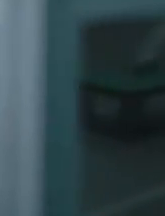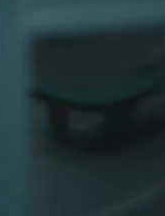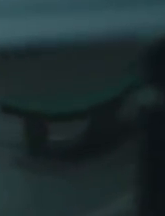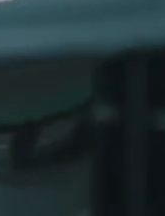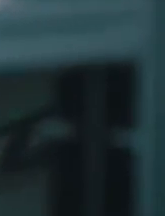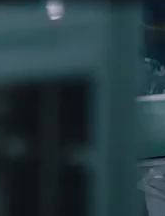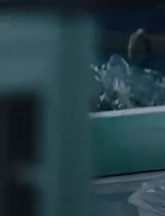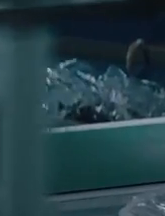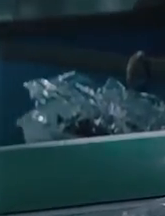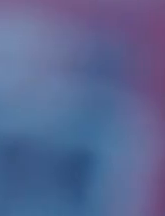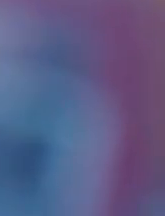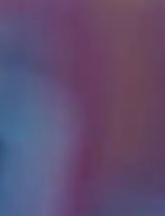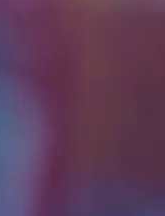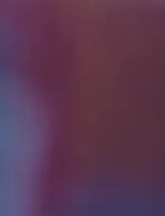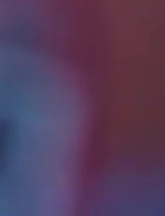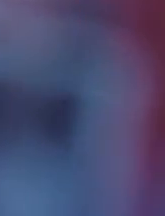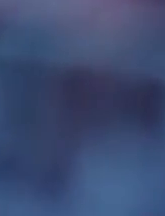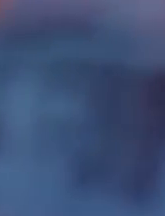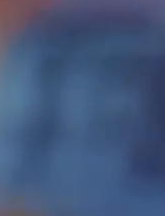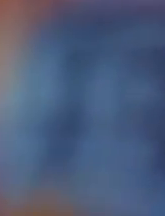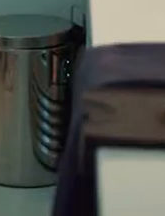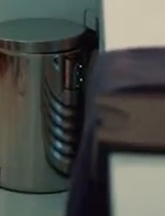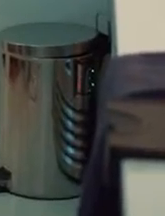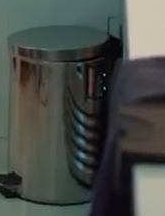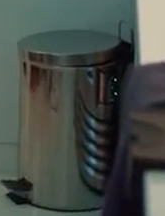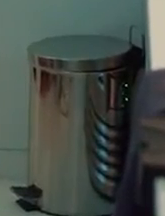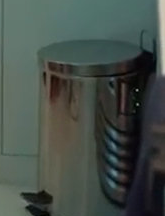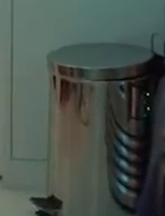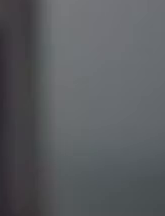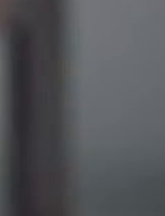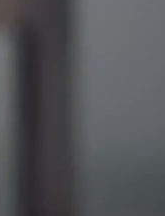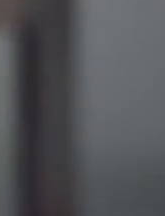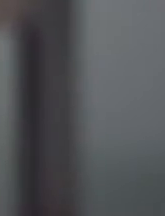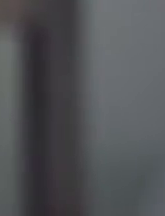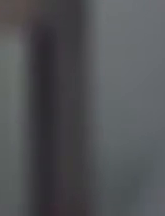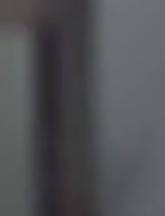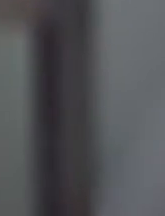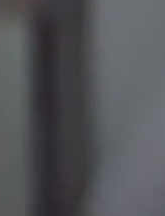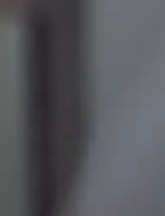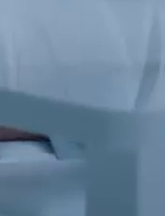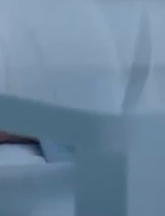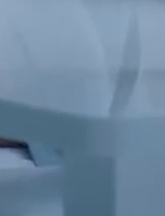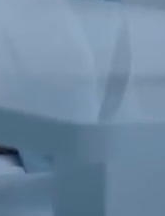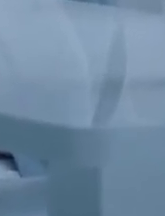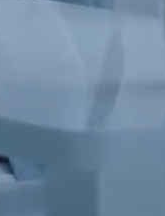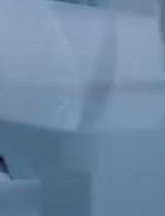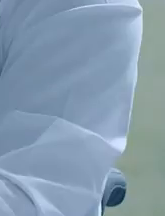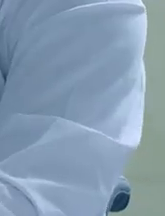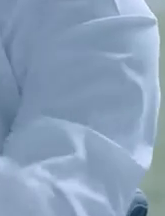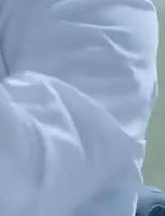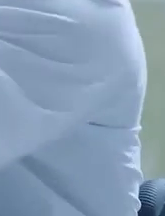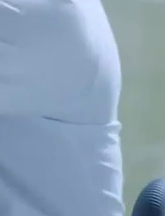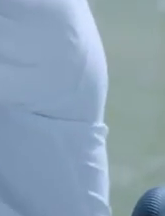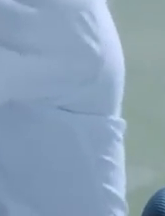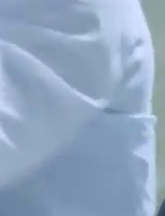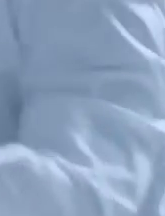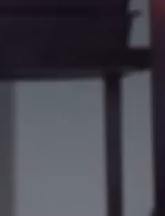성장하니까요. 회사를 사랑하고 동료를 아끼는 그저 평범한 구성원 중 한